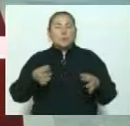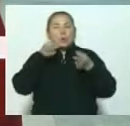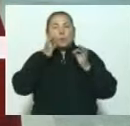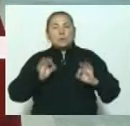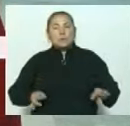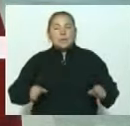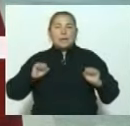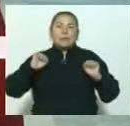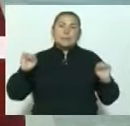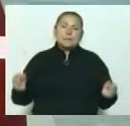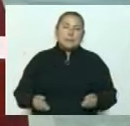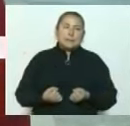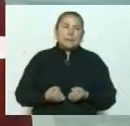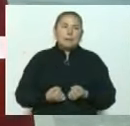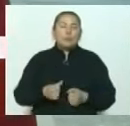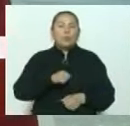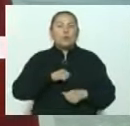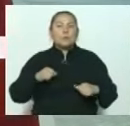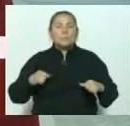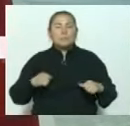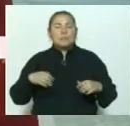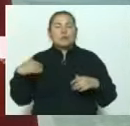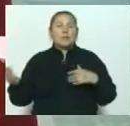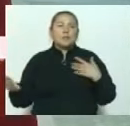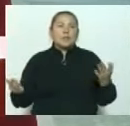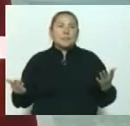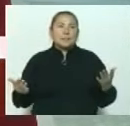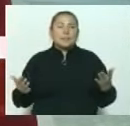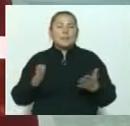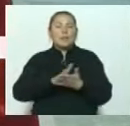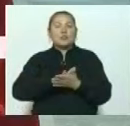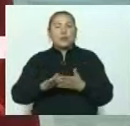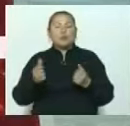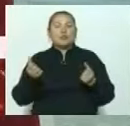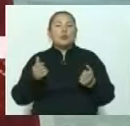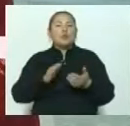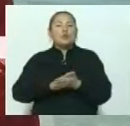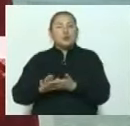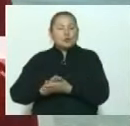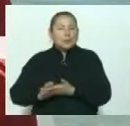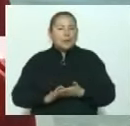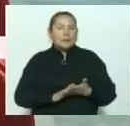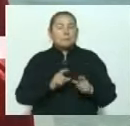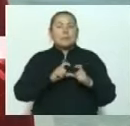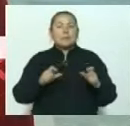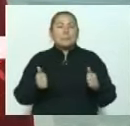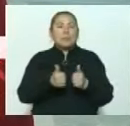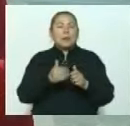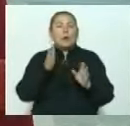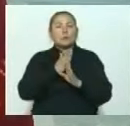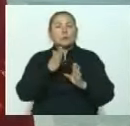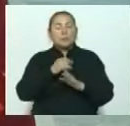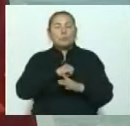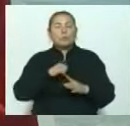қысқы мерзімдердің барлығында да өзіміздің жан жағымызда қоршаған ортаны таза ұстау, мектебіміздің ауласында сан